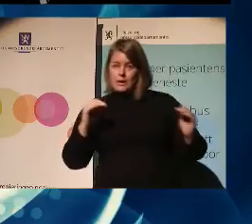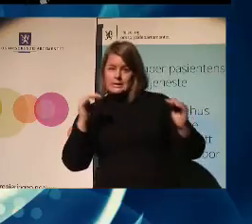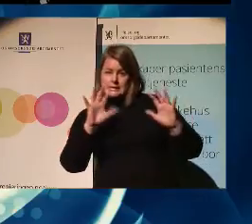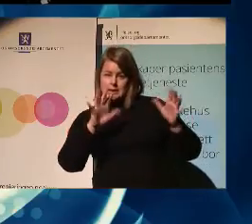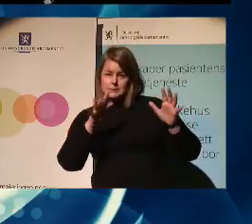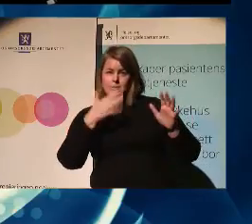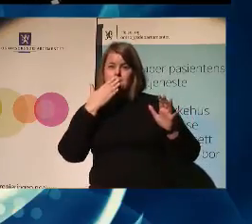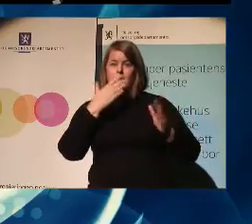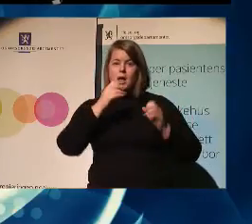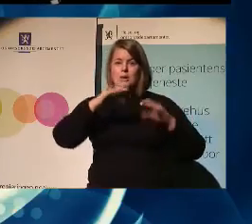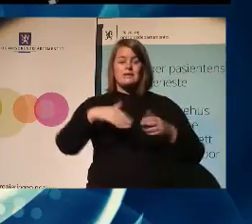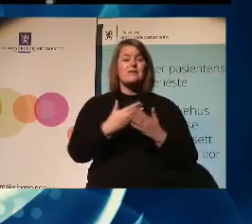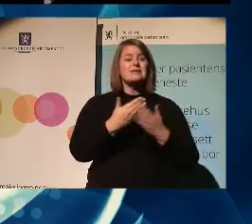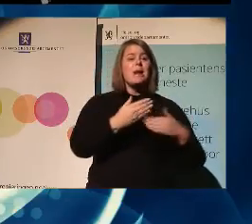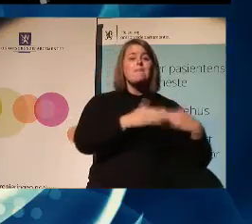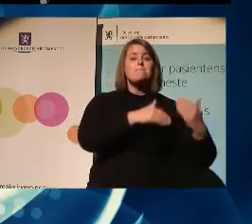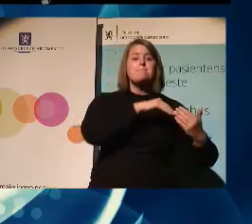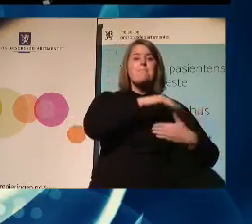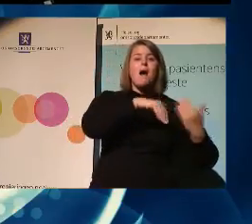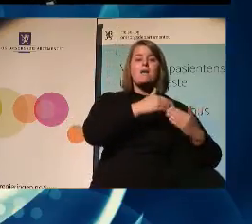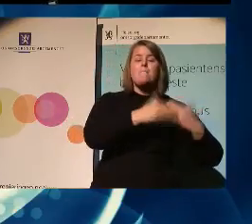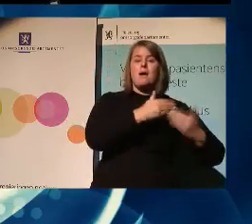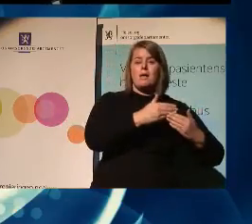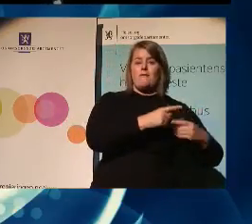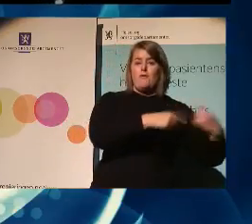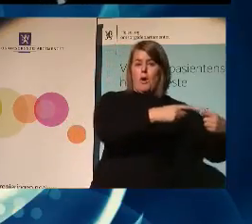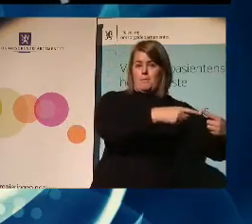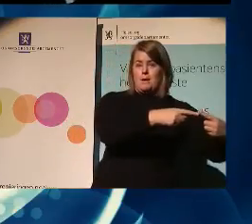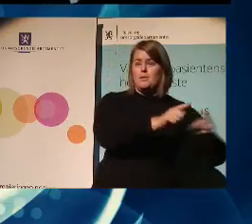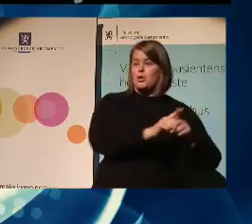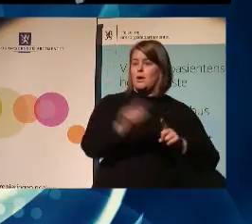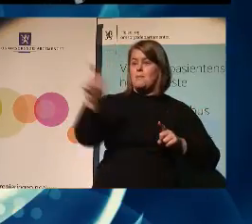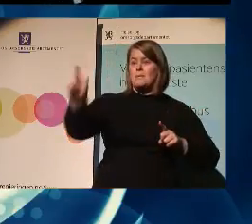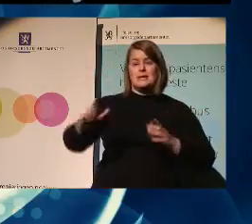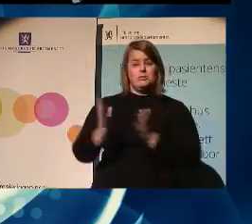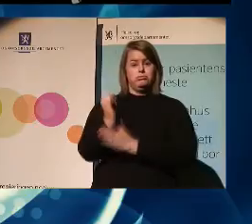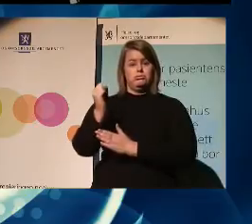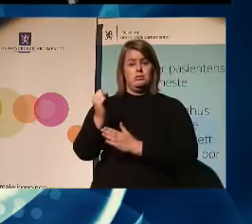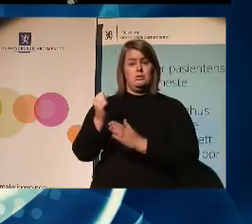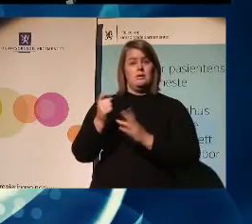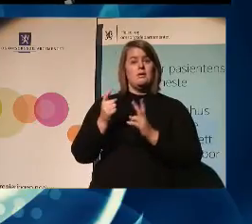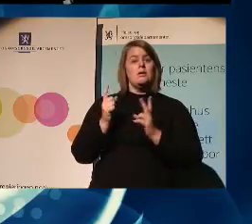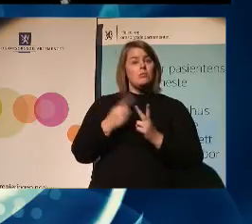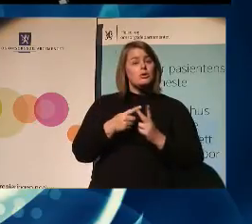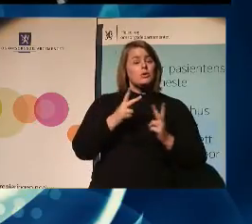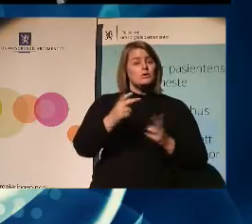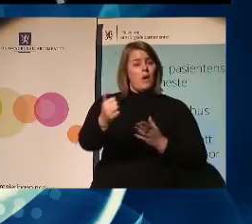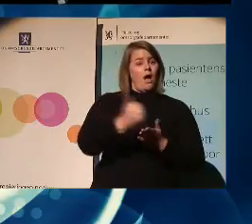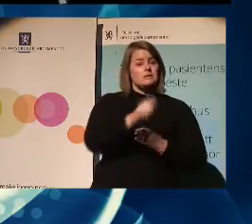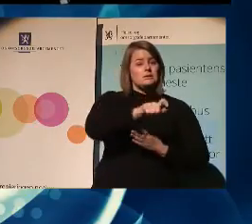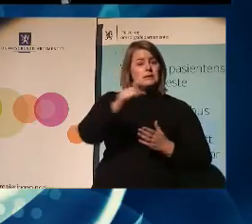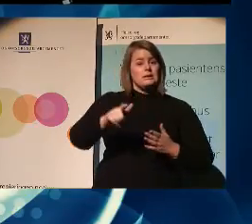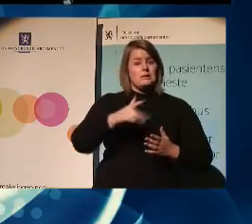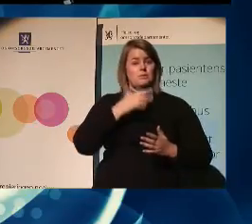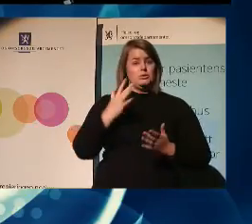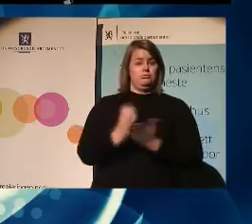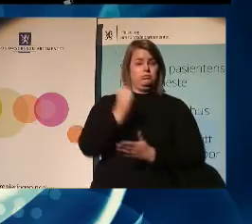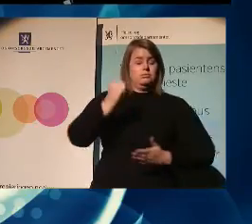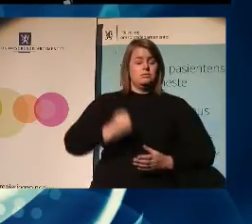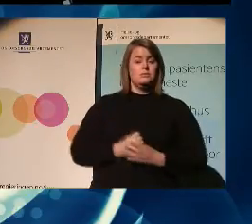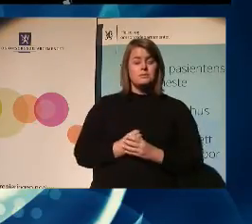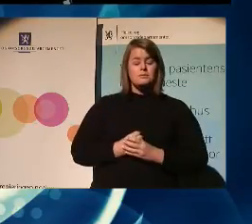for eksempel pakkeforløpene, så det ikke bare gode for pasientene, men det også morsomt for de som jobber. Så har vi